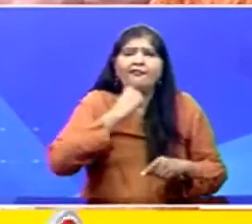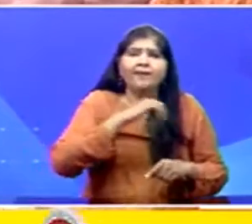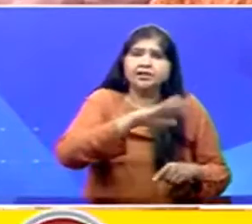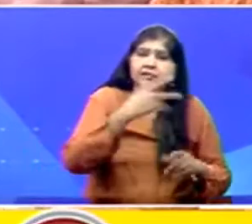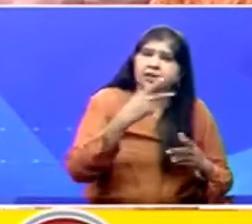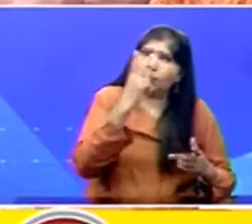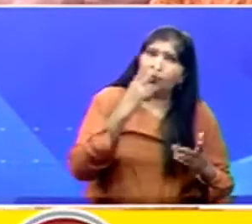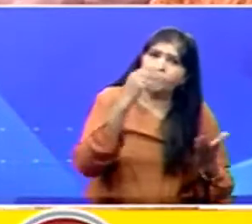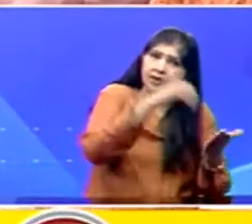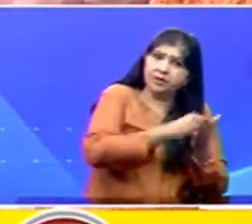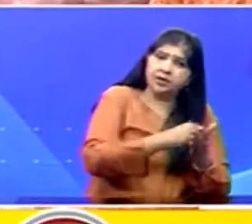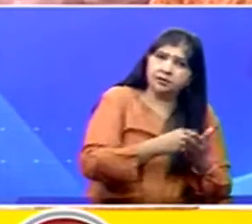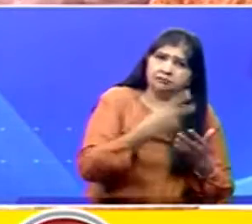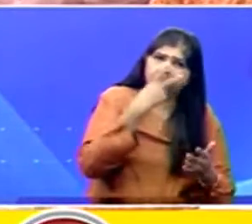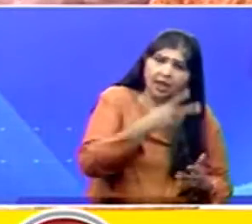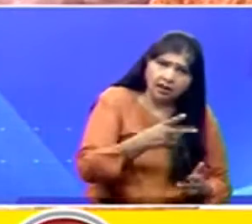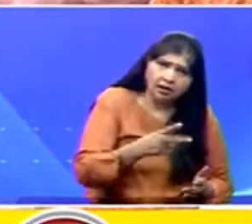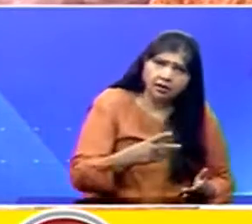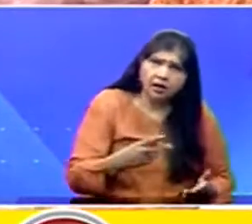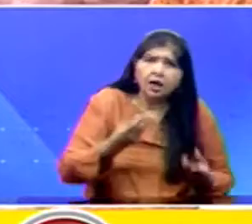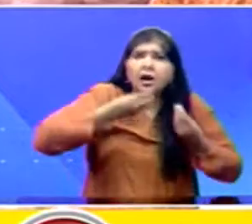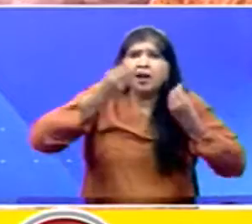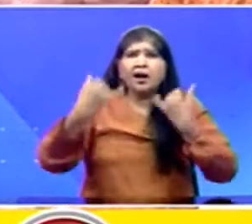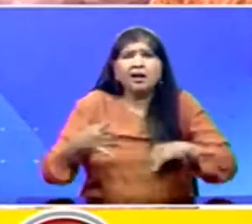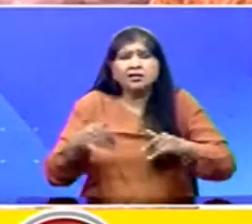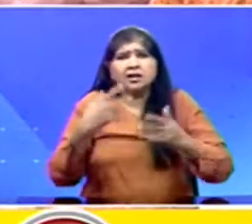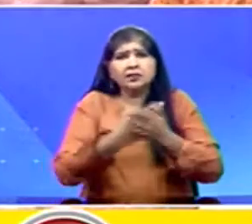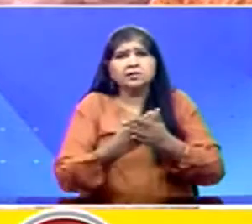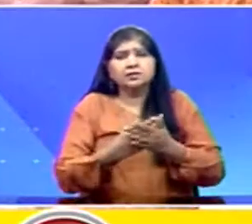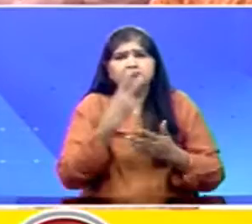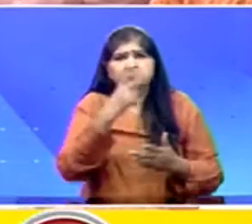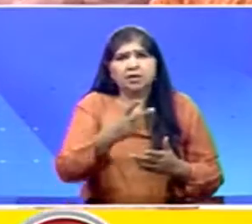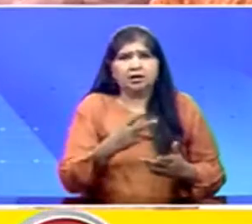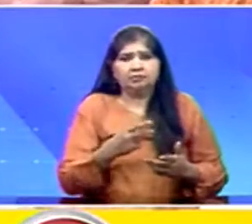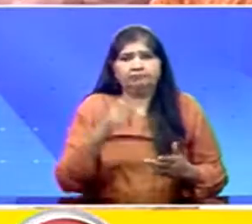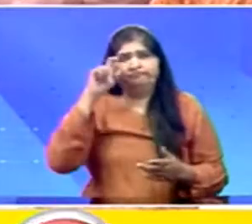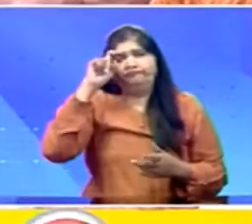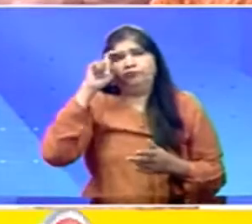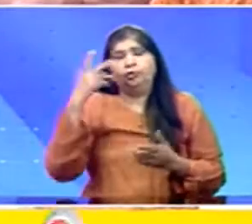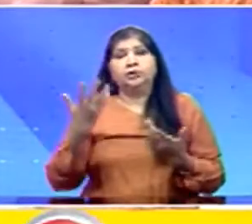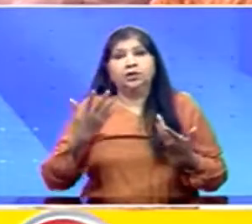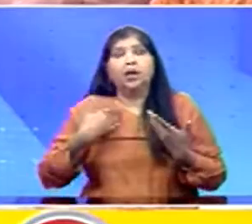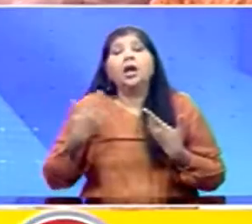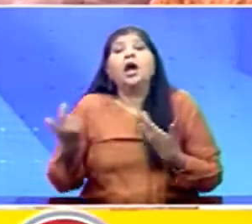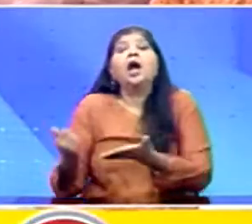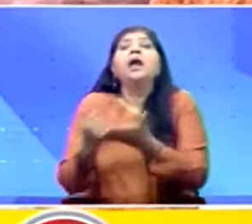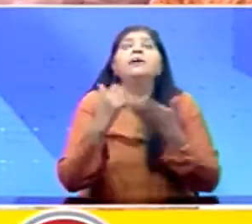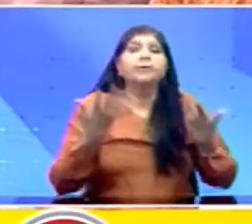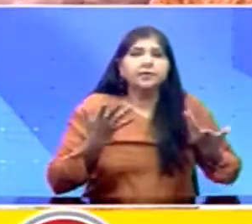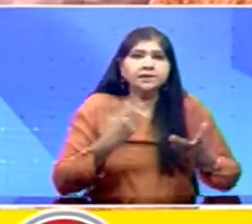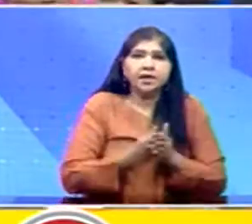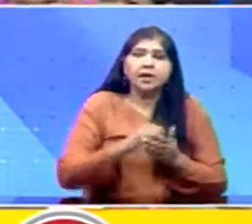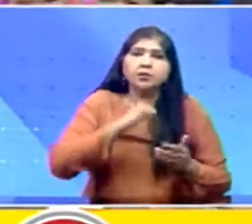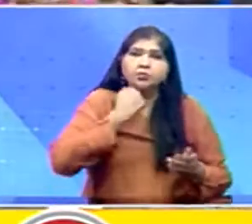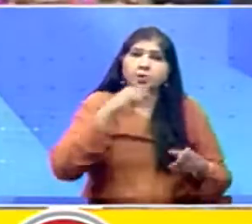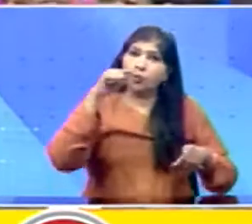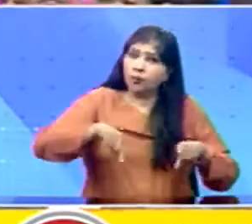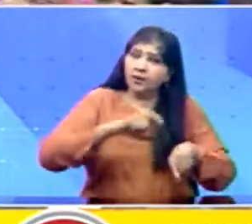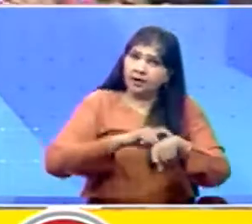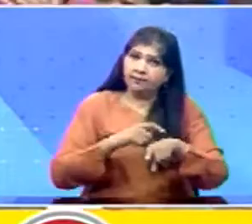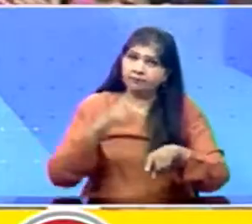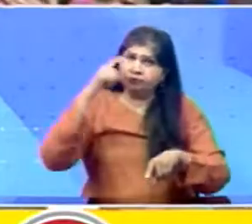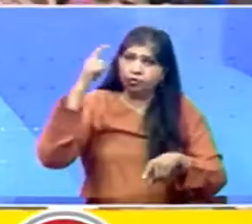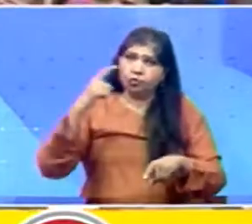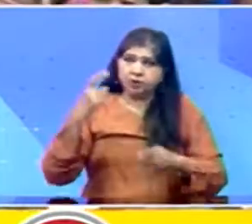इस बावडी तक पहुँचे और इसकी स्थिती देखकर बहुत दुखी हुए इन युवाओं ने उस इक्षन